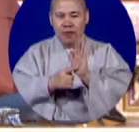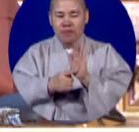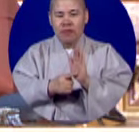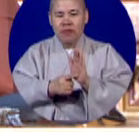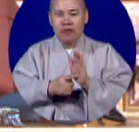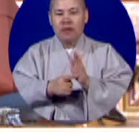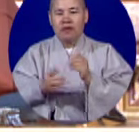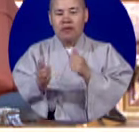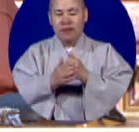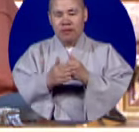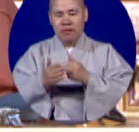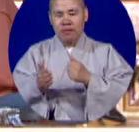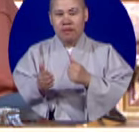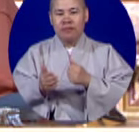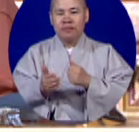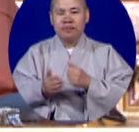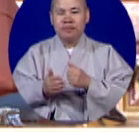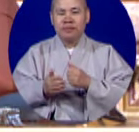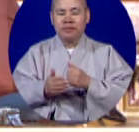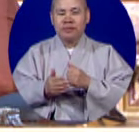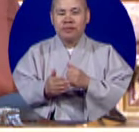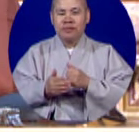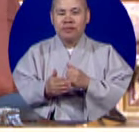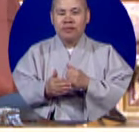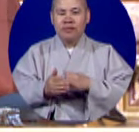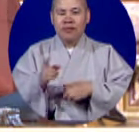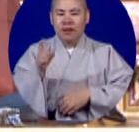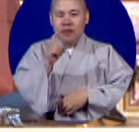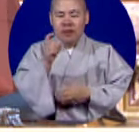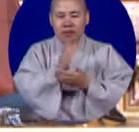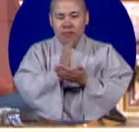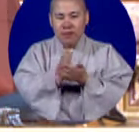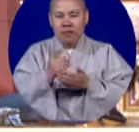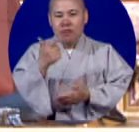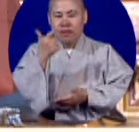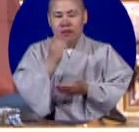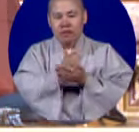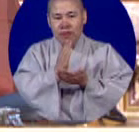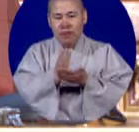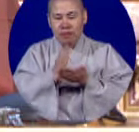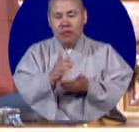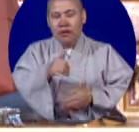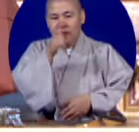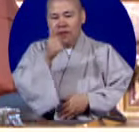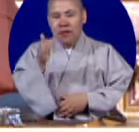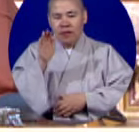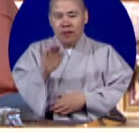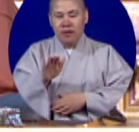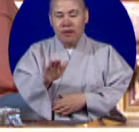제1바라밀이기 때문에 뭐 10바라밀, 6바라밀을 다 말을 하지만은